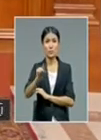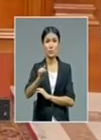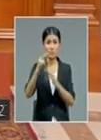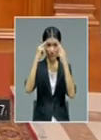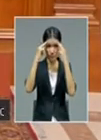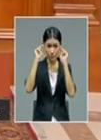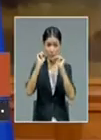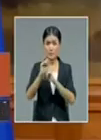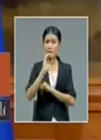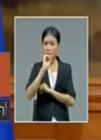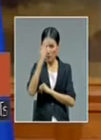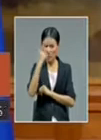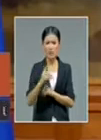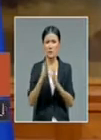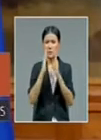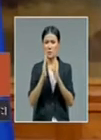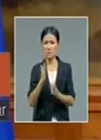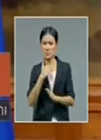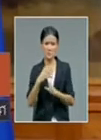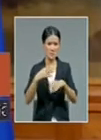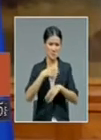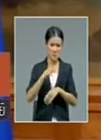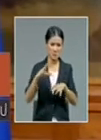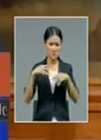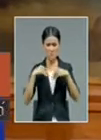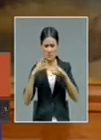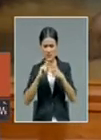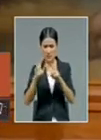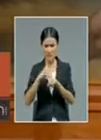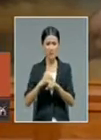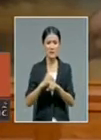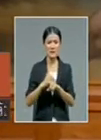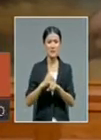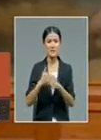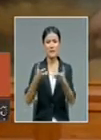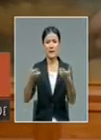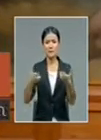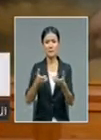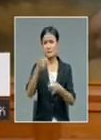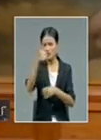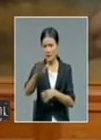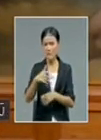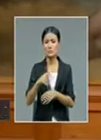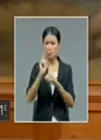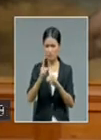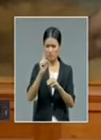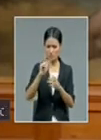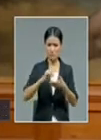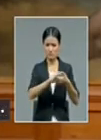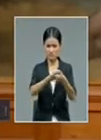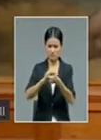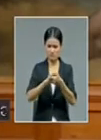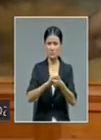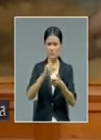บุว่าความเกลียดชังและความรุนแรงไม่สามารถทำให้พวกเราแตกแยกกันได้พร้อมทั้งยืนยันนะคะว่าพวกเราจะช่วยกันยุติเรื่